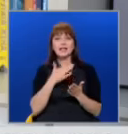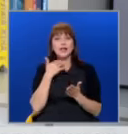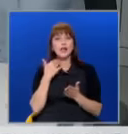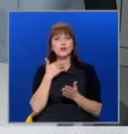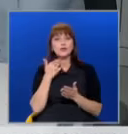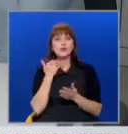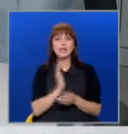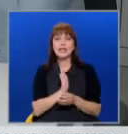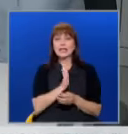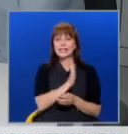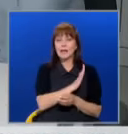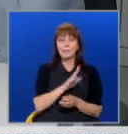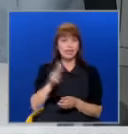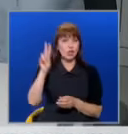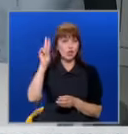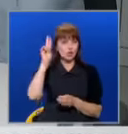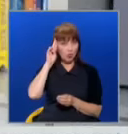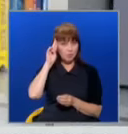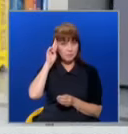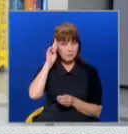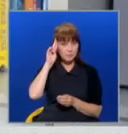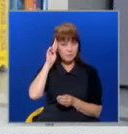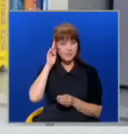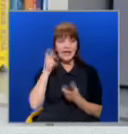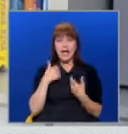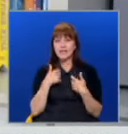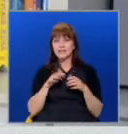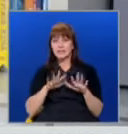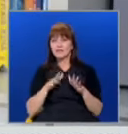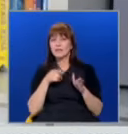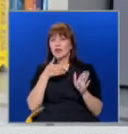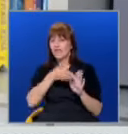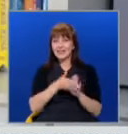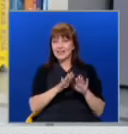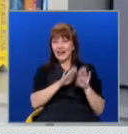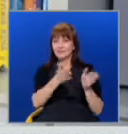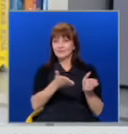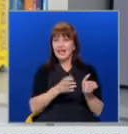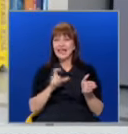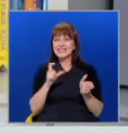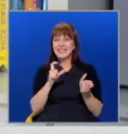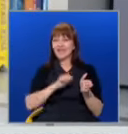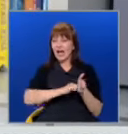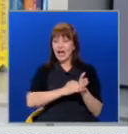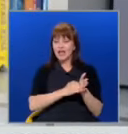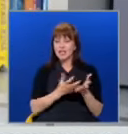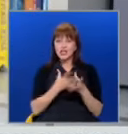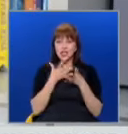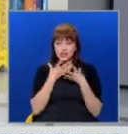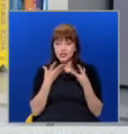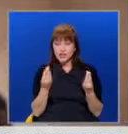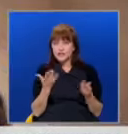западни служби. Това, което предполагам аз, е, че от тези сейфове са изчезнали някакви документи и някакви